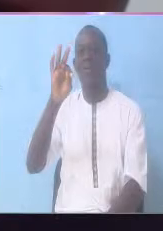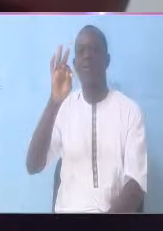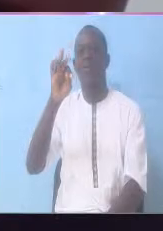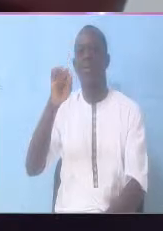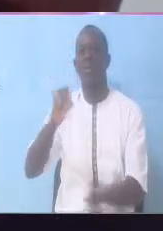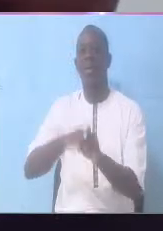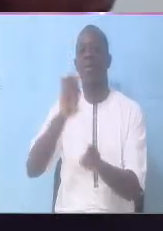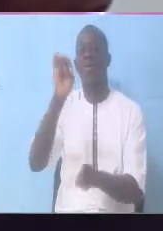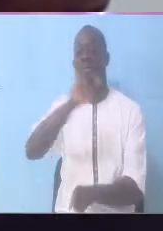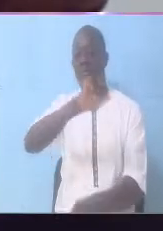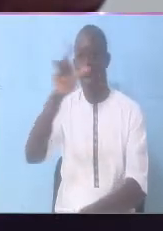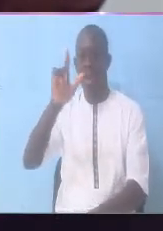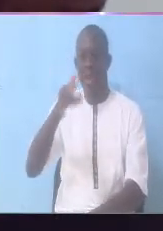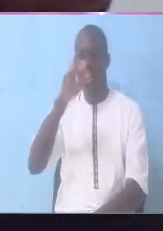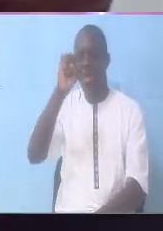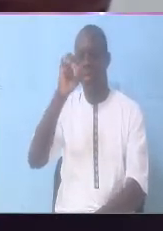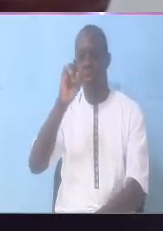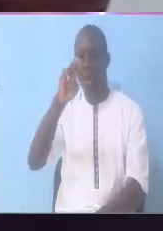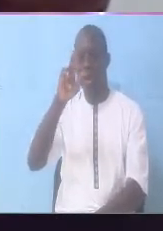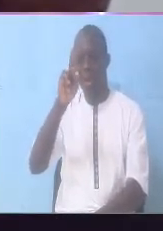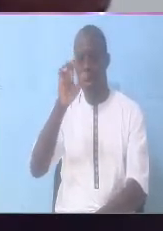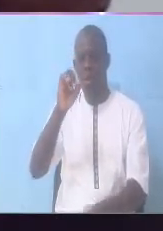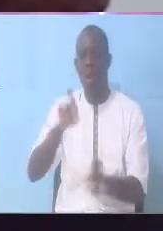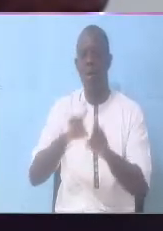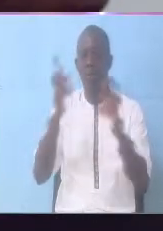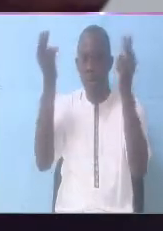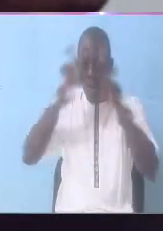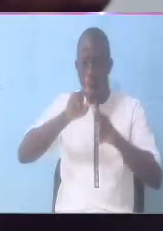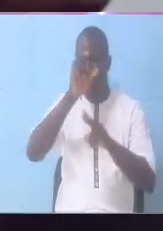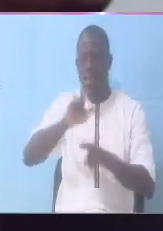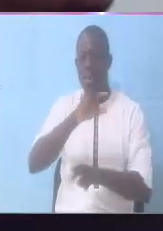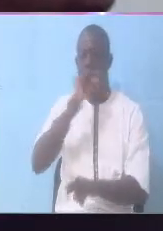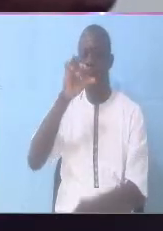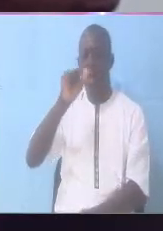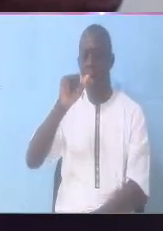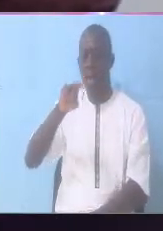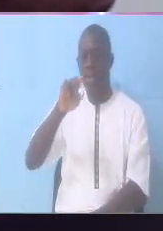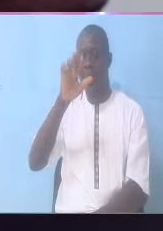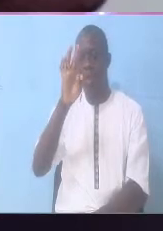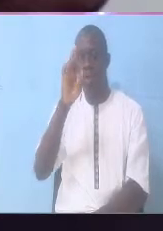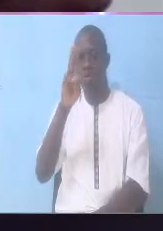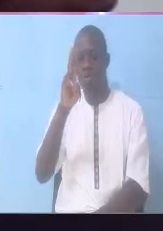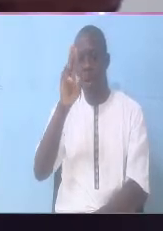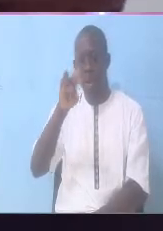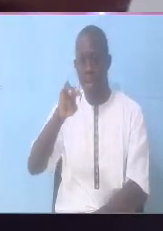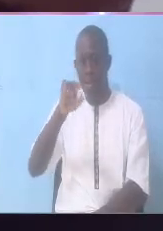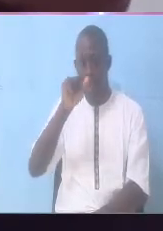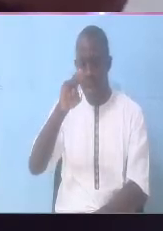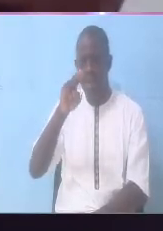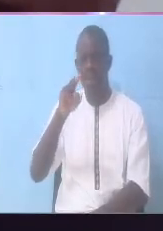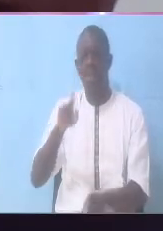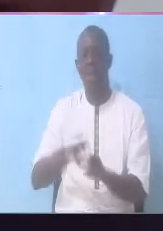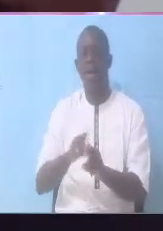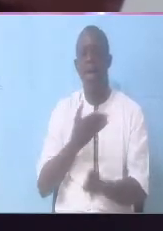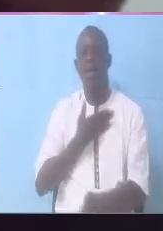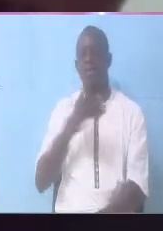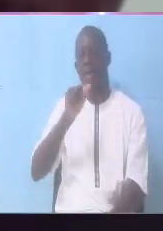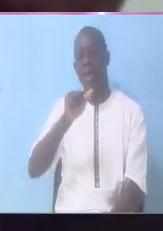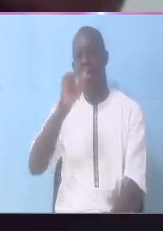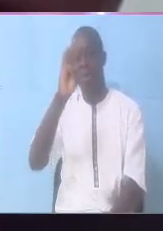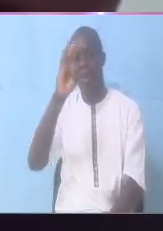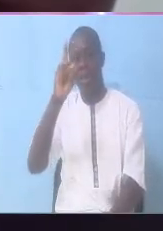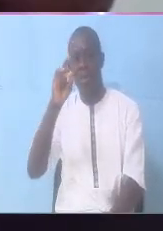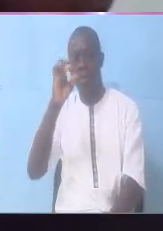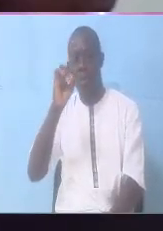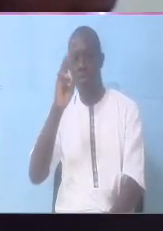Antuman Gay, lawyer. Lawyer Antuman Gay. Ablaye Kujabi Dobong. Ablaye Kujabi